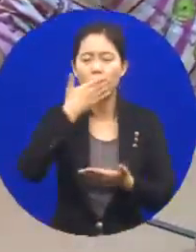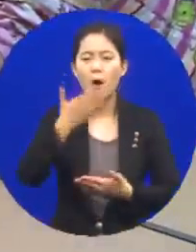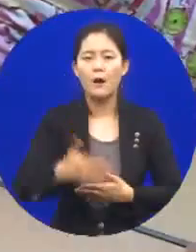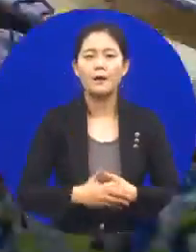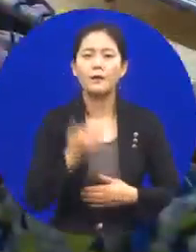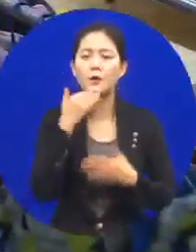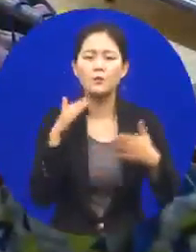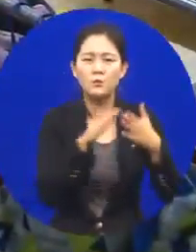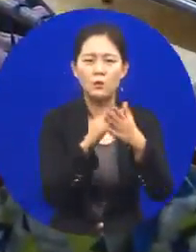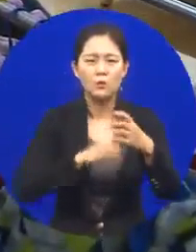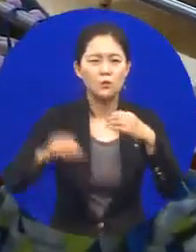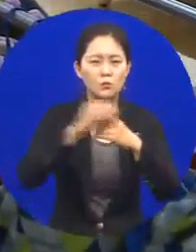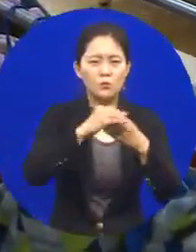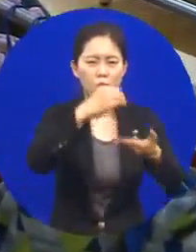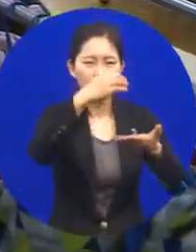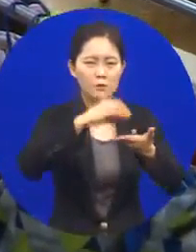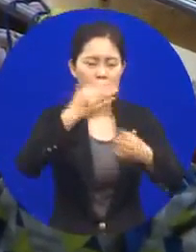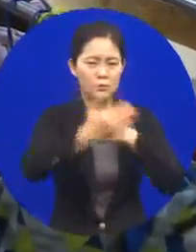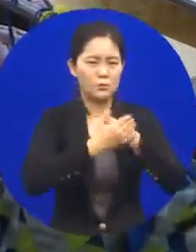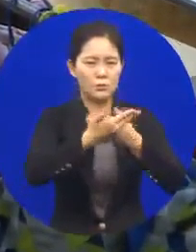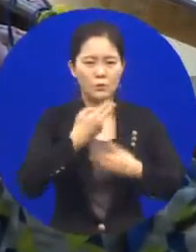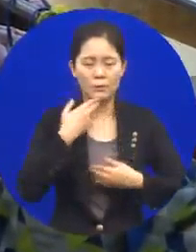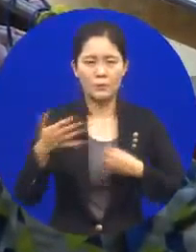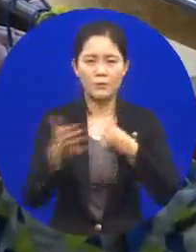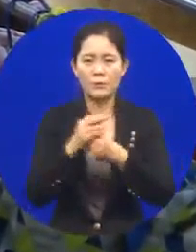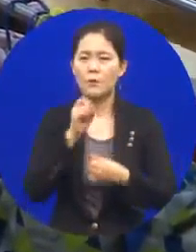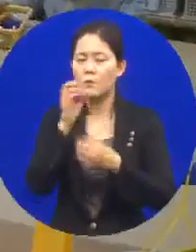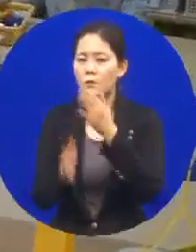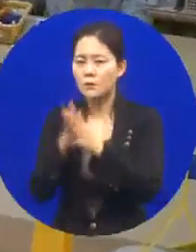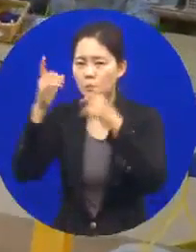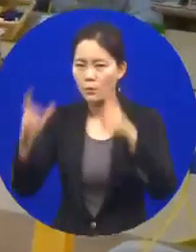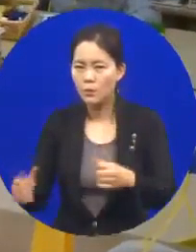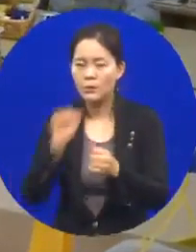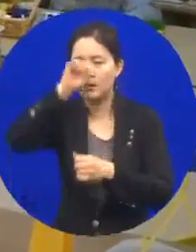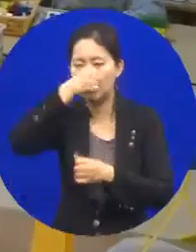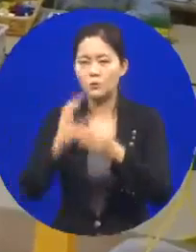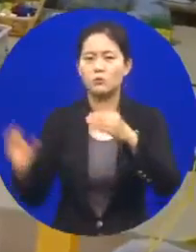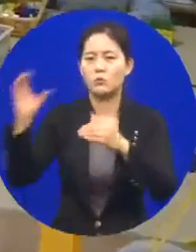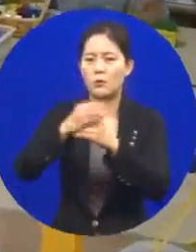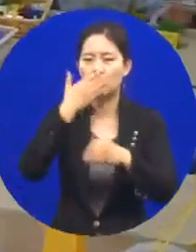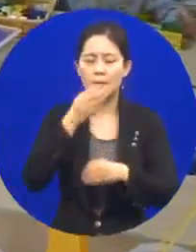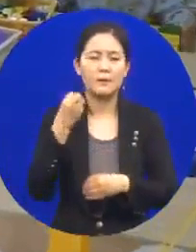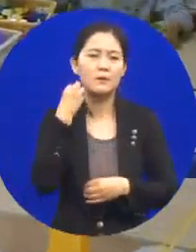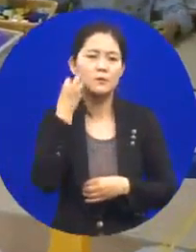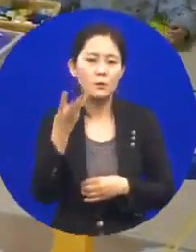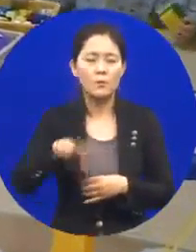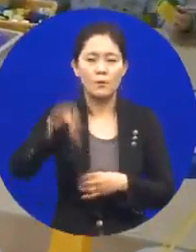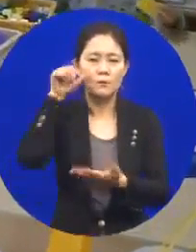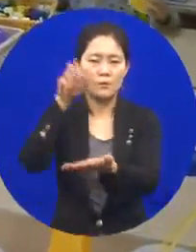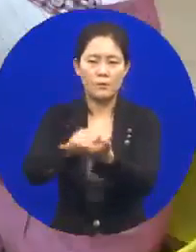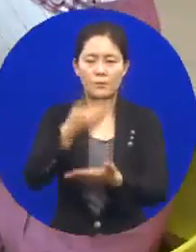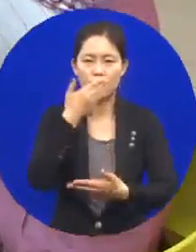상황에서 경기도의 추가 지원 논의가 이뤄지지 않자 시 예산을 추가 편성해 3월에서 5월까지 석 달치 예산을